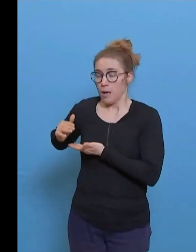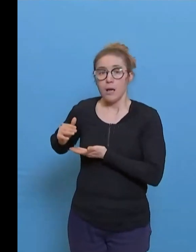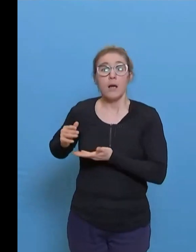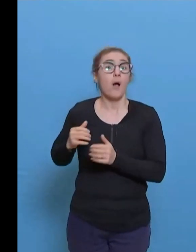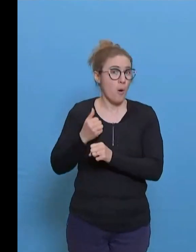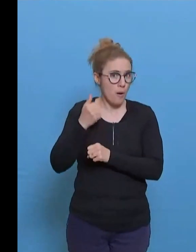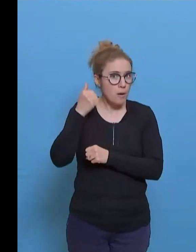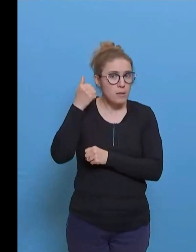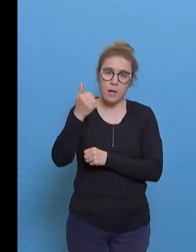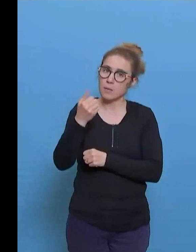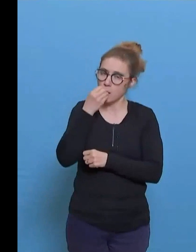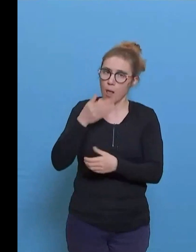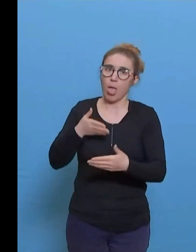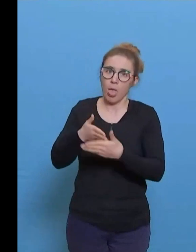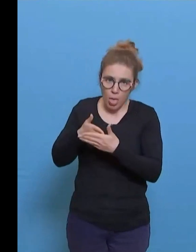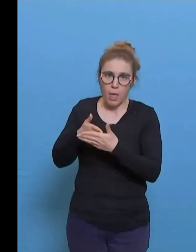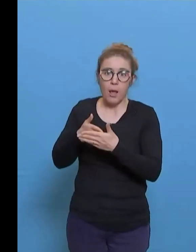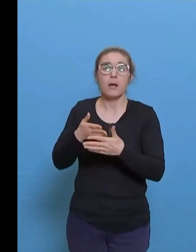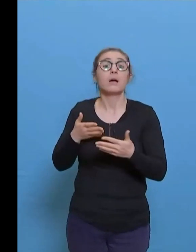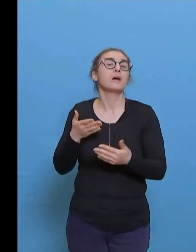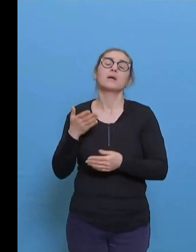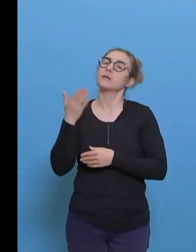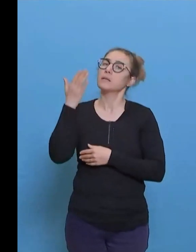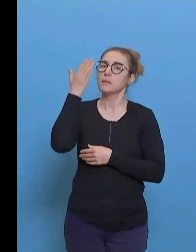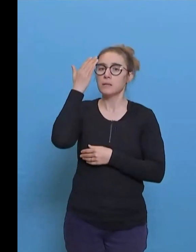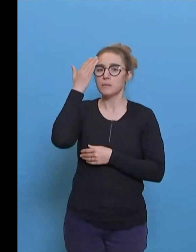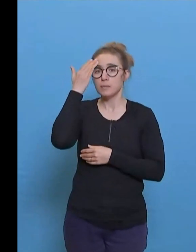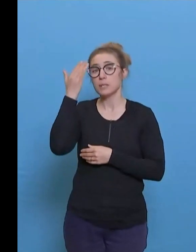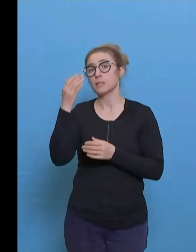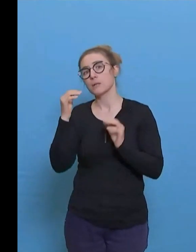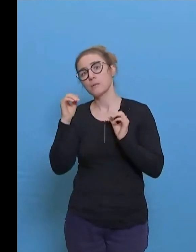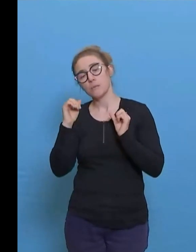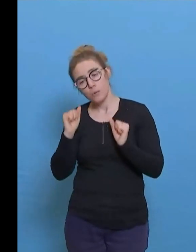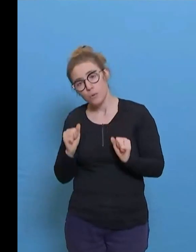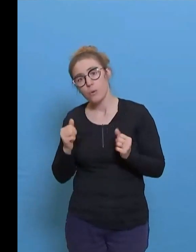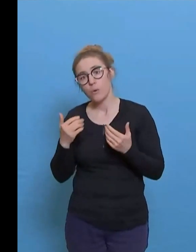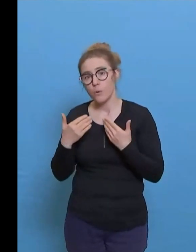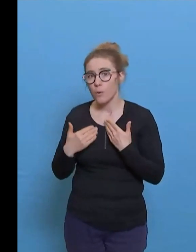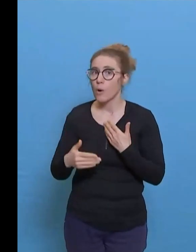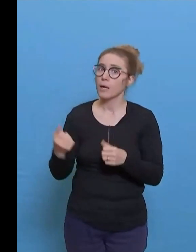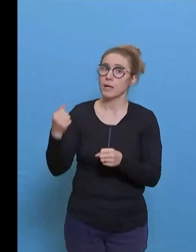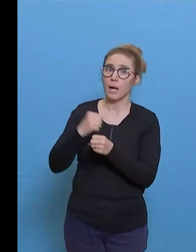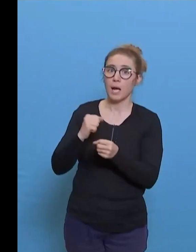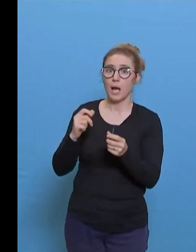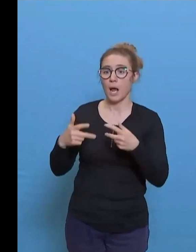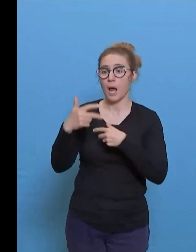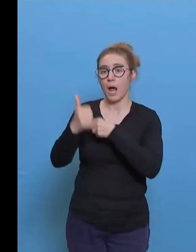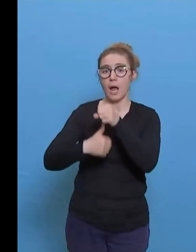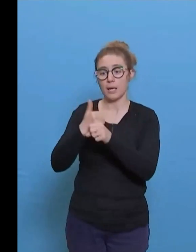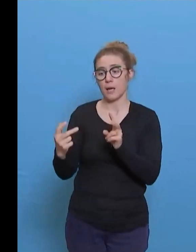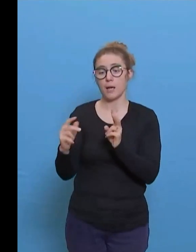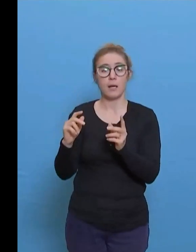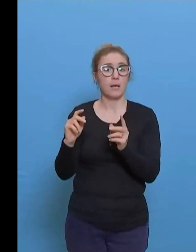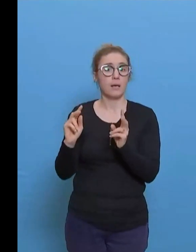dès l'année prochaine s'il arrive à construire, ce qui va être très compliqué, une saison pour notre orchestre que